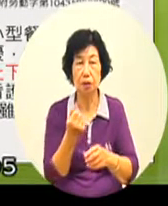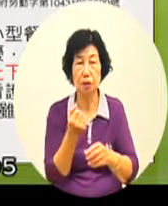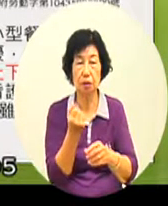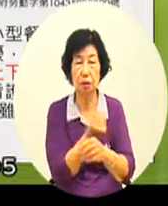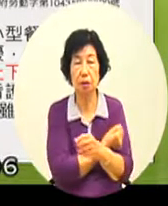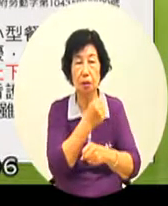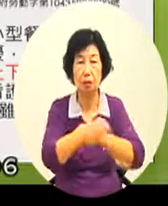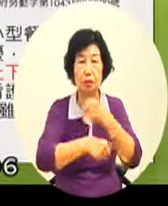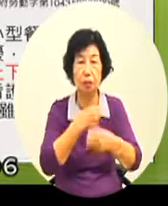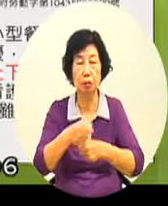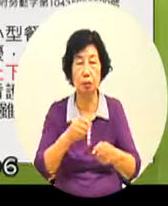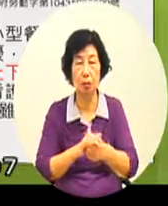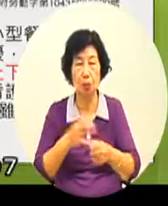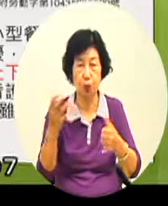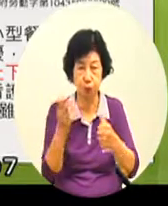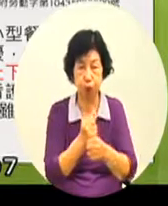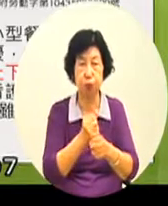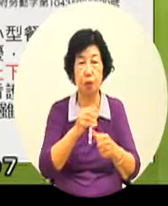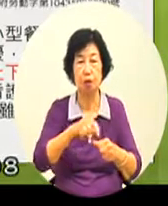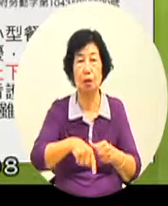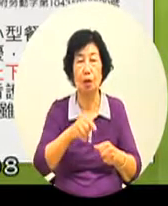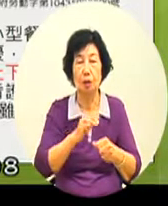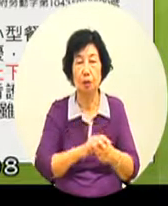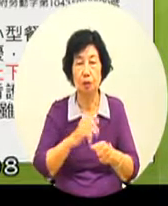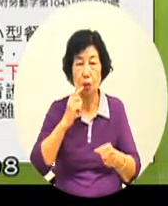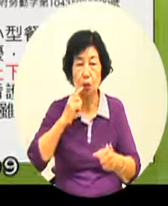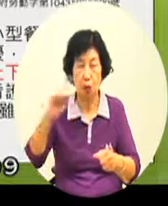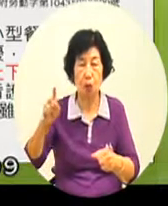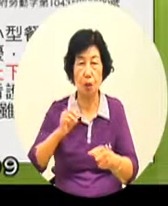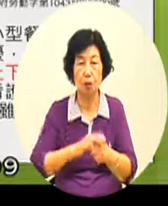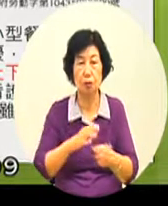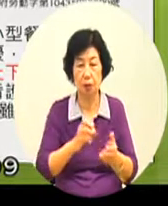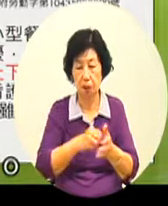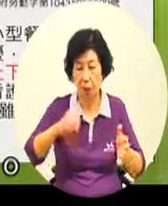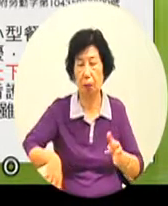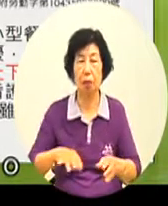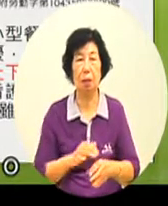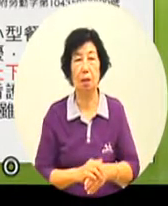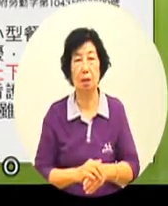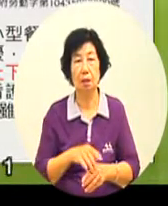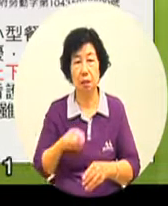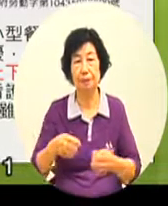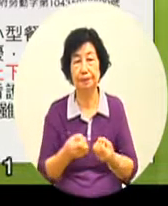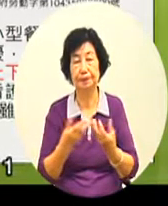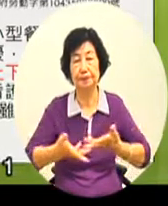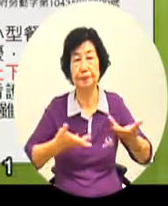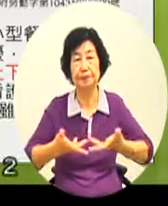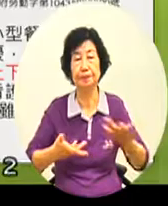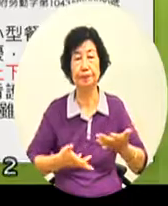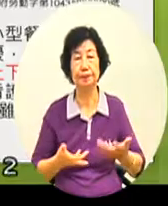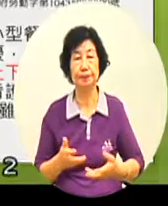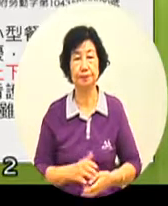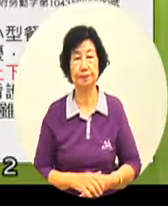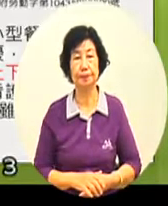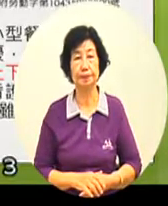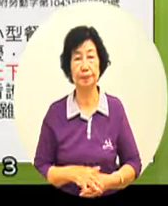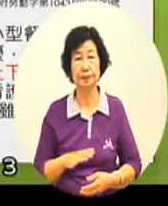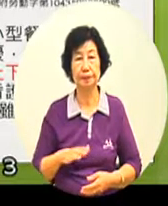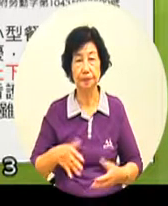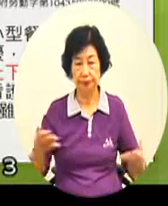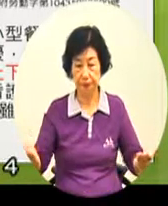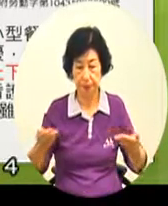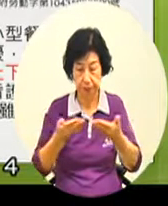员会呢就把他决议撤销了。哦，我想这个案子我们来对照哈，对